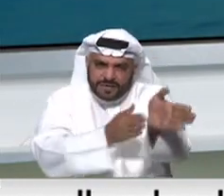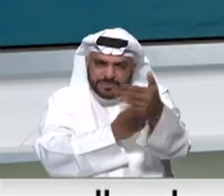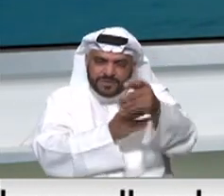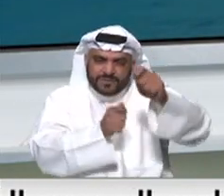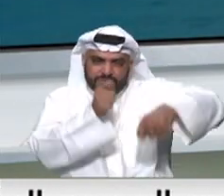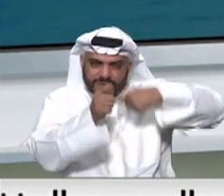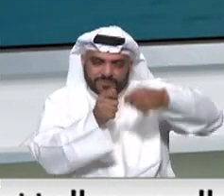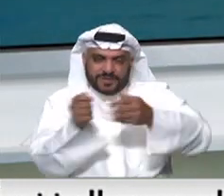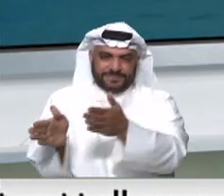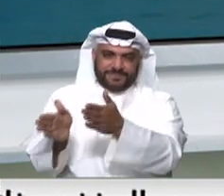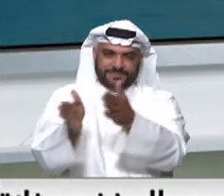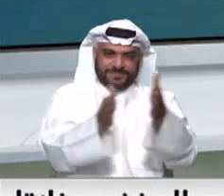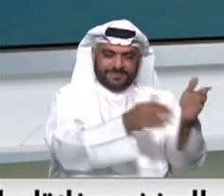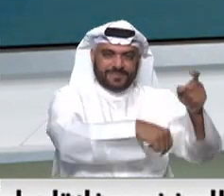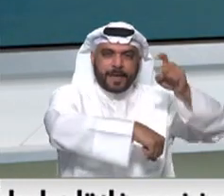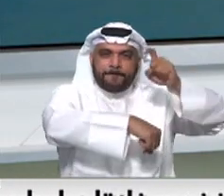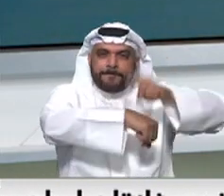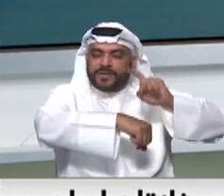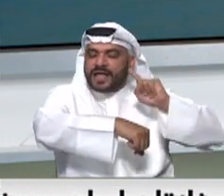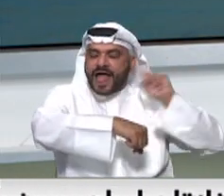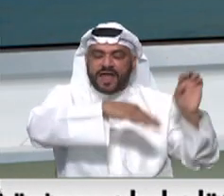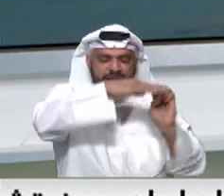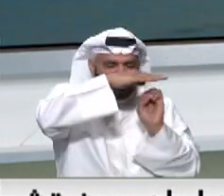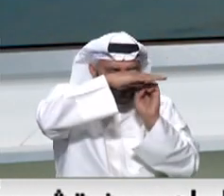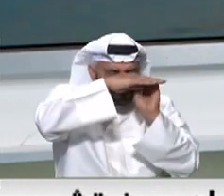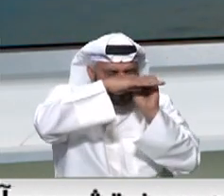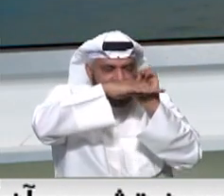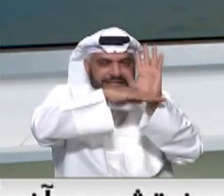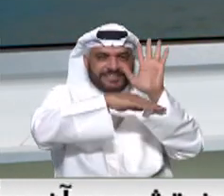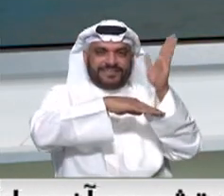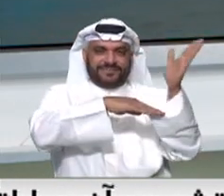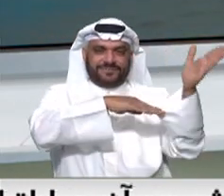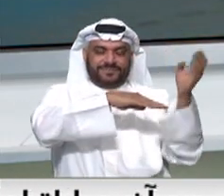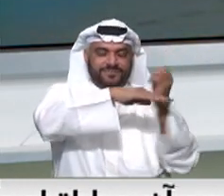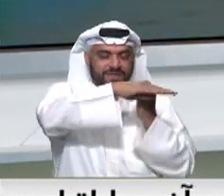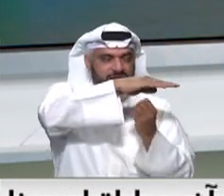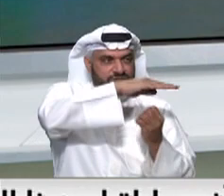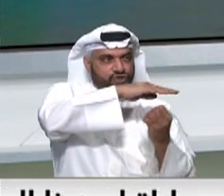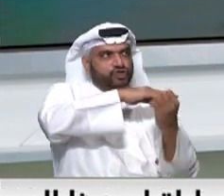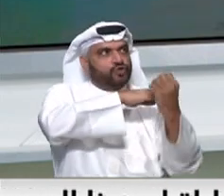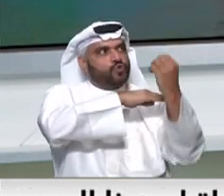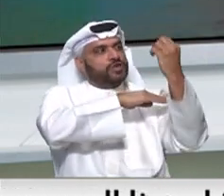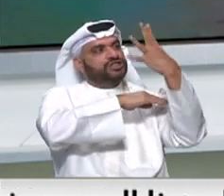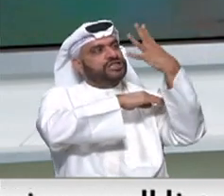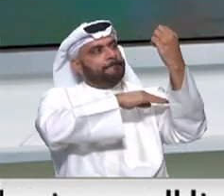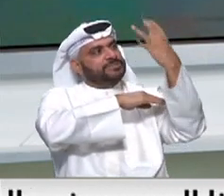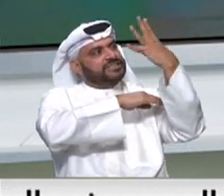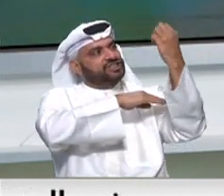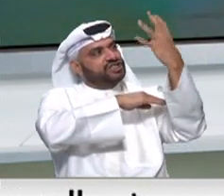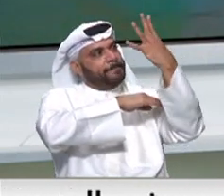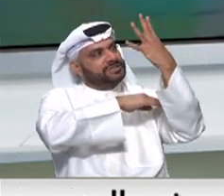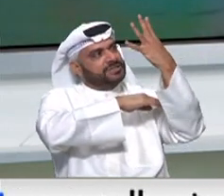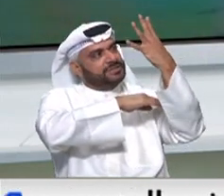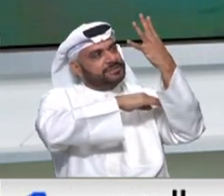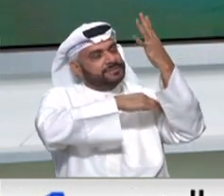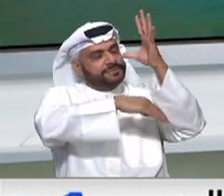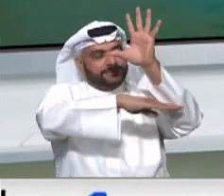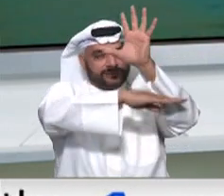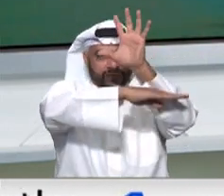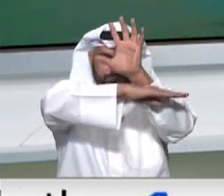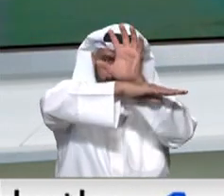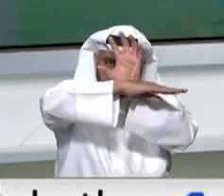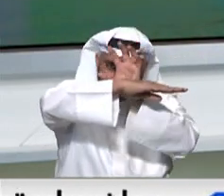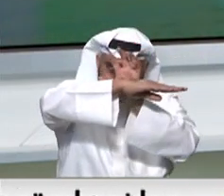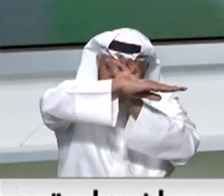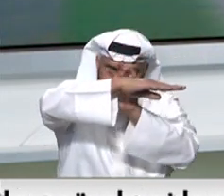مواقيت على حسب التوقيت المحلي لمدينه الكويت موعد اذان الفجر الساعه الثالثه 14 دقيقه موعد شروق الشمس الساعه الرابعه